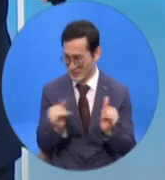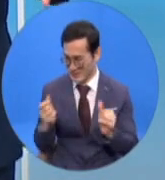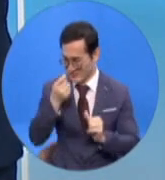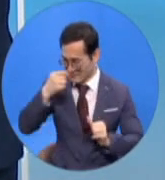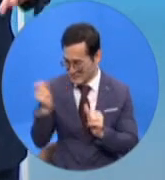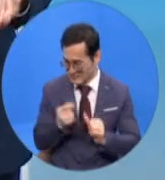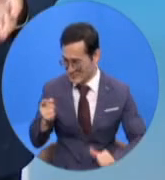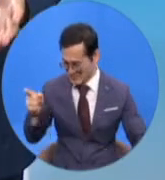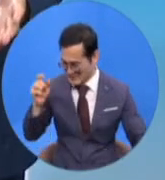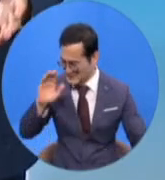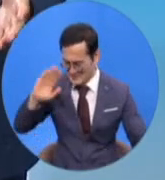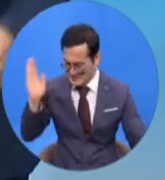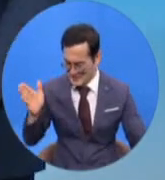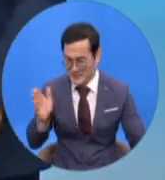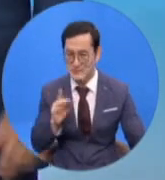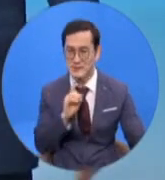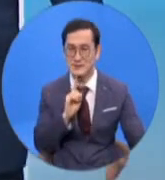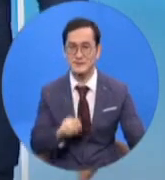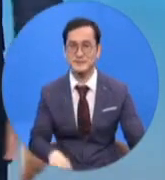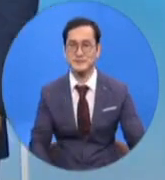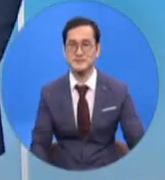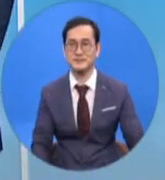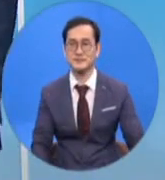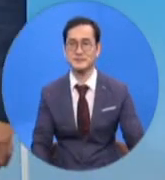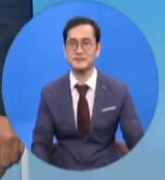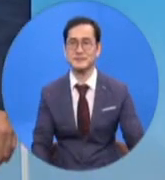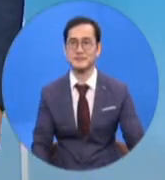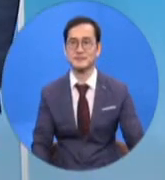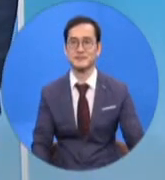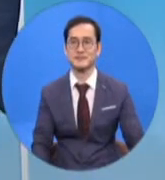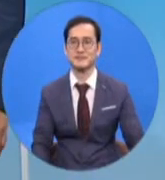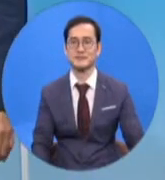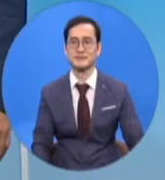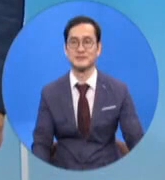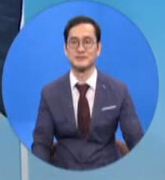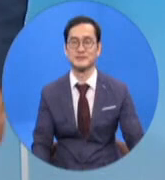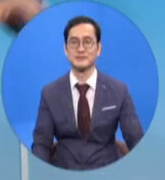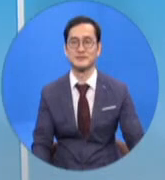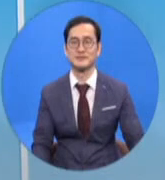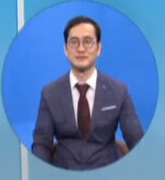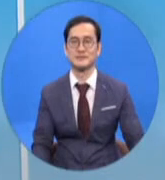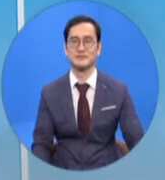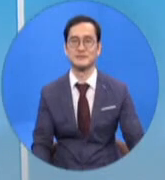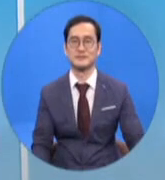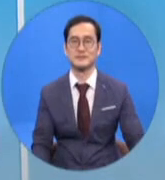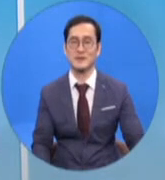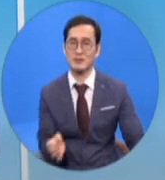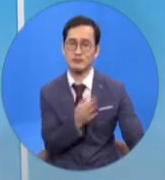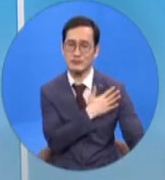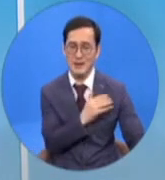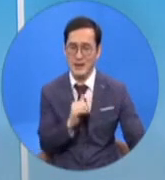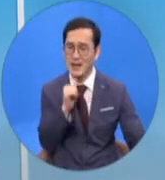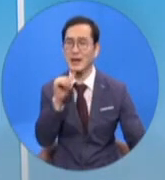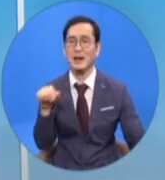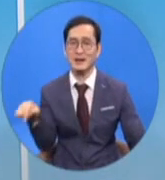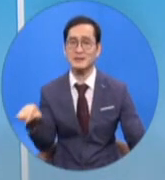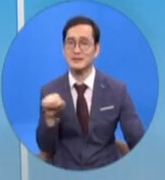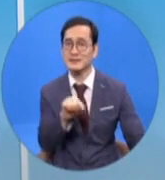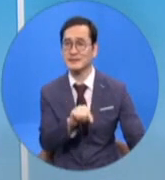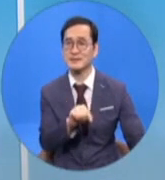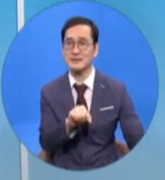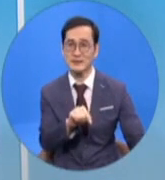부자들에 대한 모욕이다 라고 말입니다 자 두 사람의 이야기 결국은 여 부자와 가난한 사람을 봄